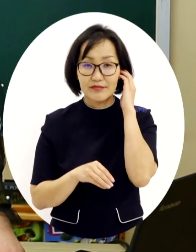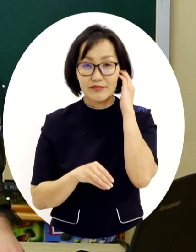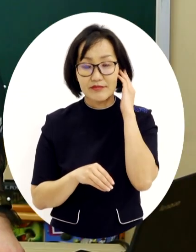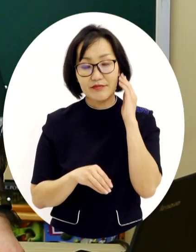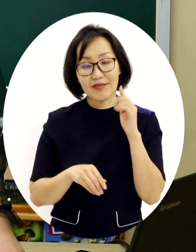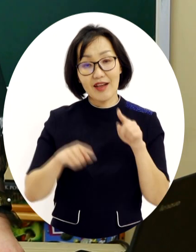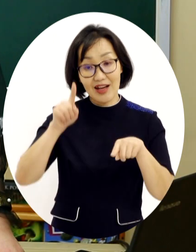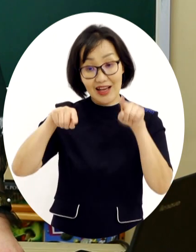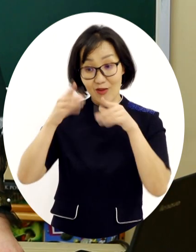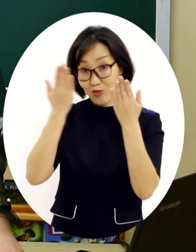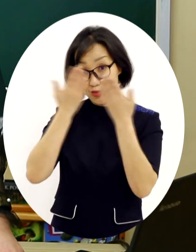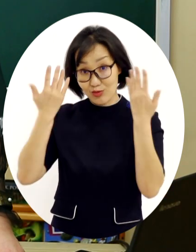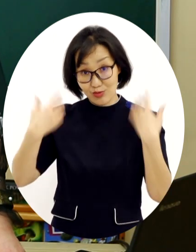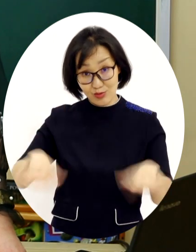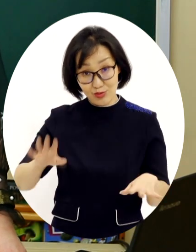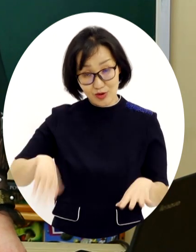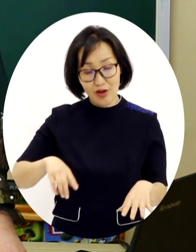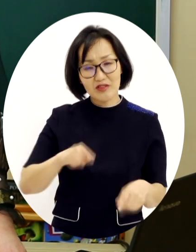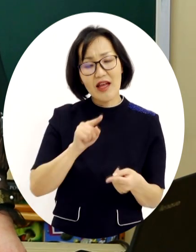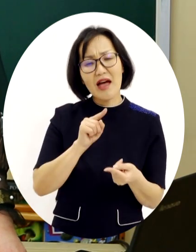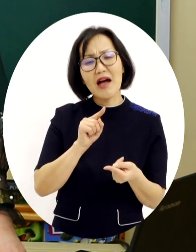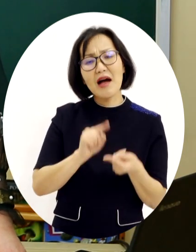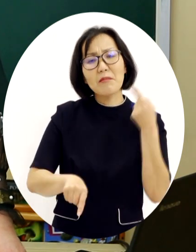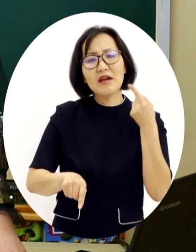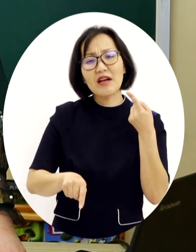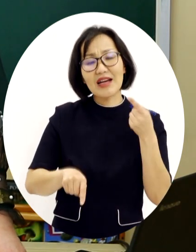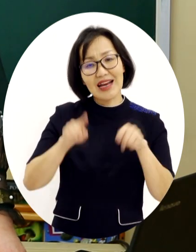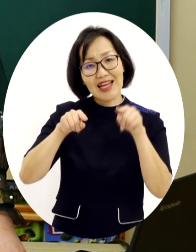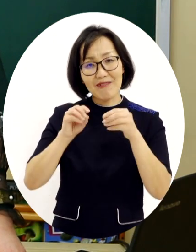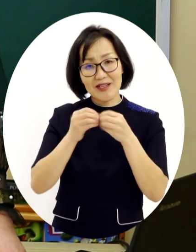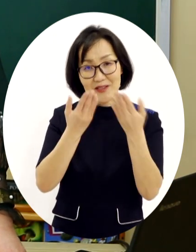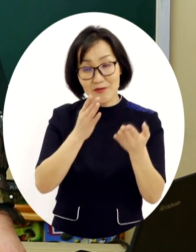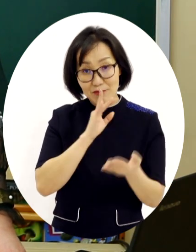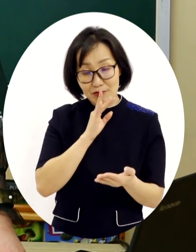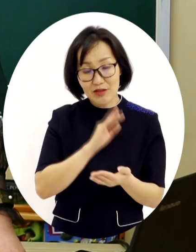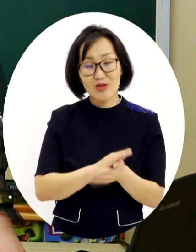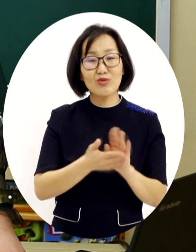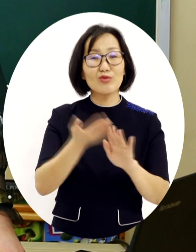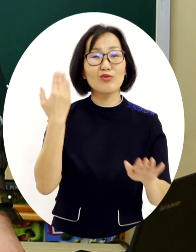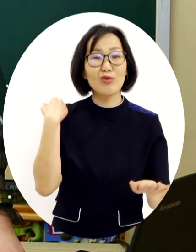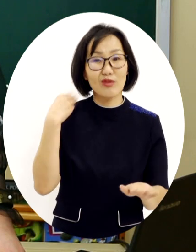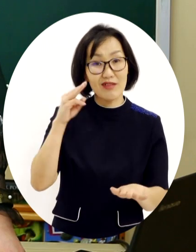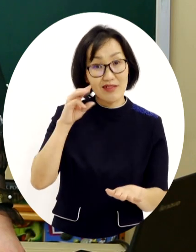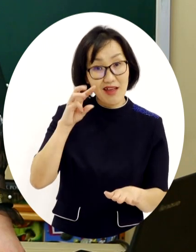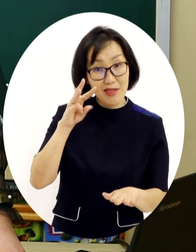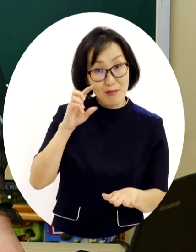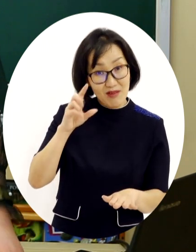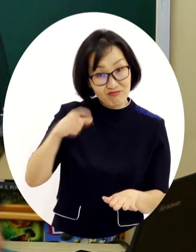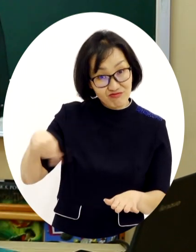За тэгвэл бүгдээрээ график үнсэж юм чи одоо хэлбэр график байгуулъя. Тэгэхээр түрүүний тэлмэнгийн